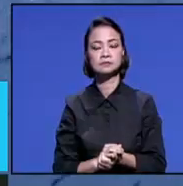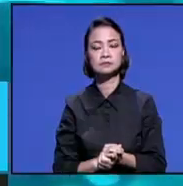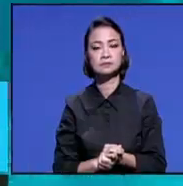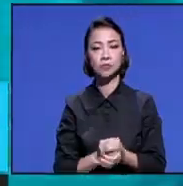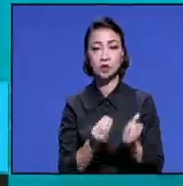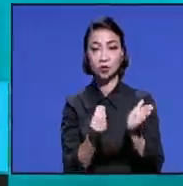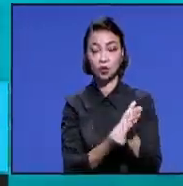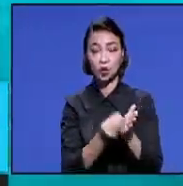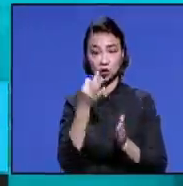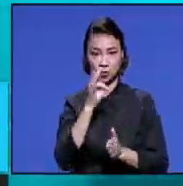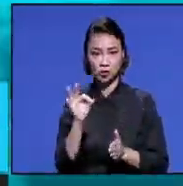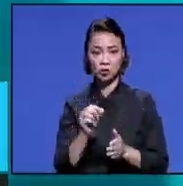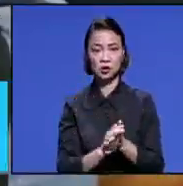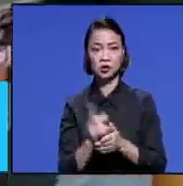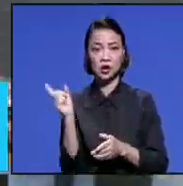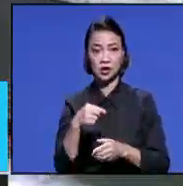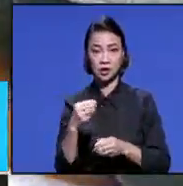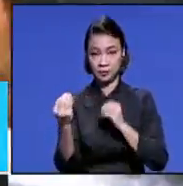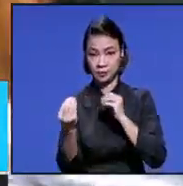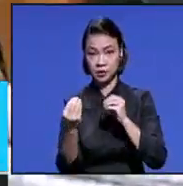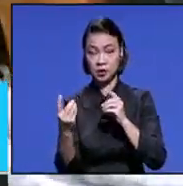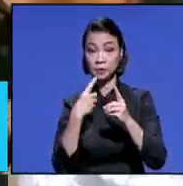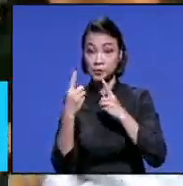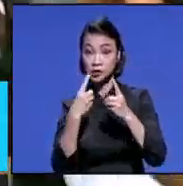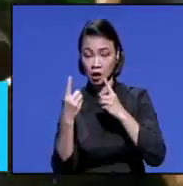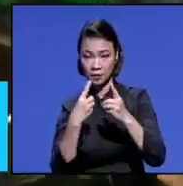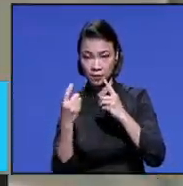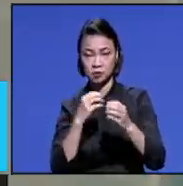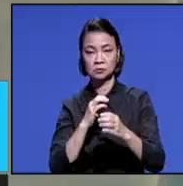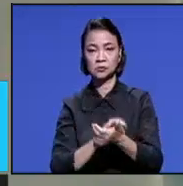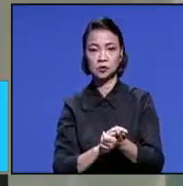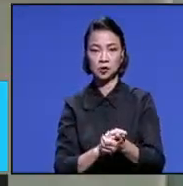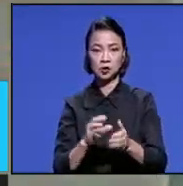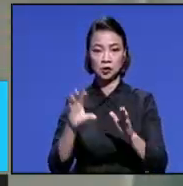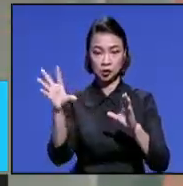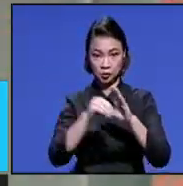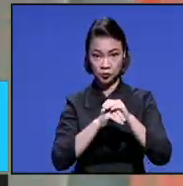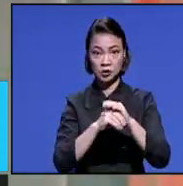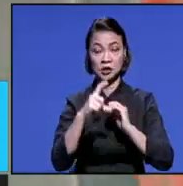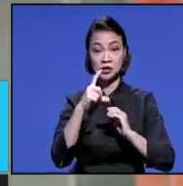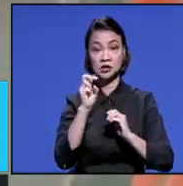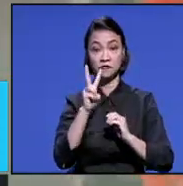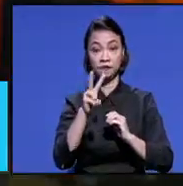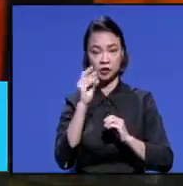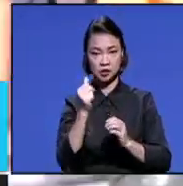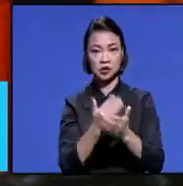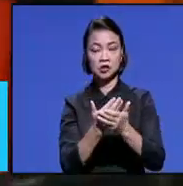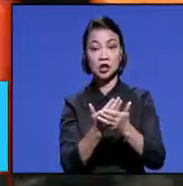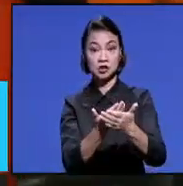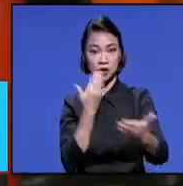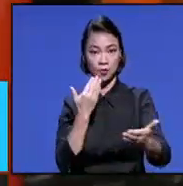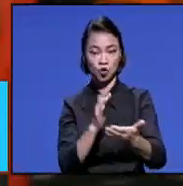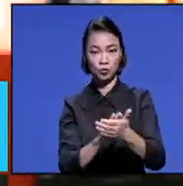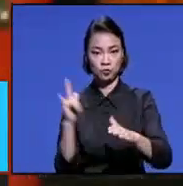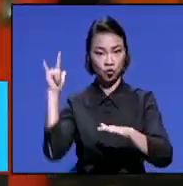Fakta baru ini terungkap dari percakapan antara pilot dan co-pilot yang terekam di kokpit voice recorder sesaat sebelum pesawat Lion Air PKLQP